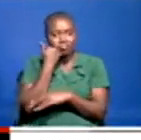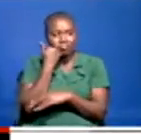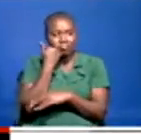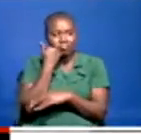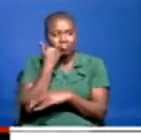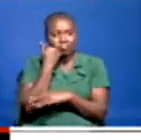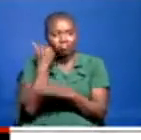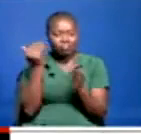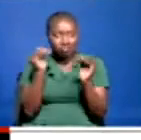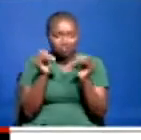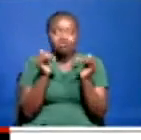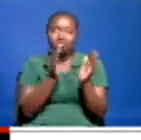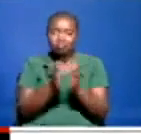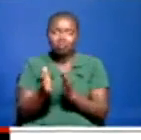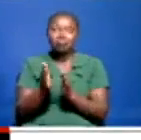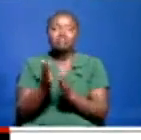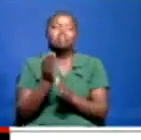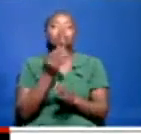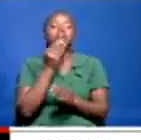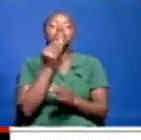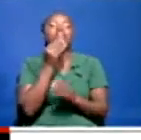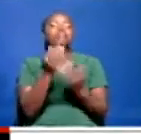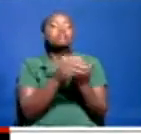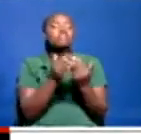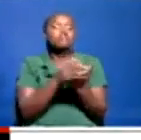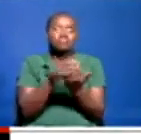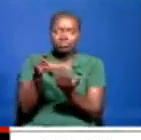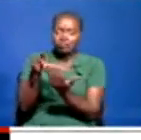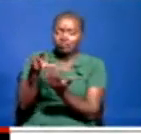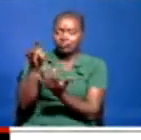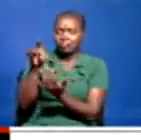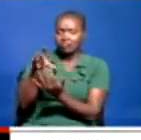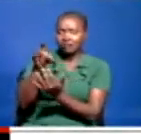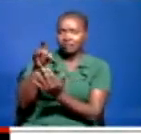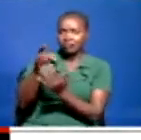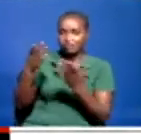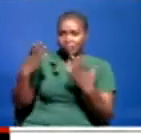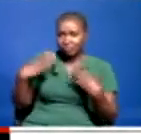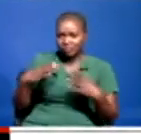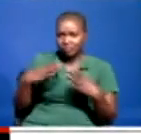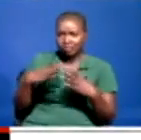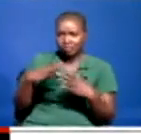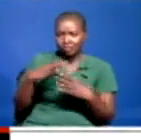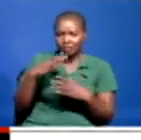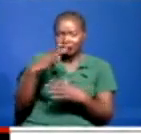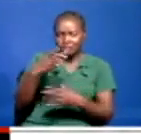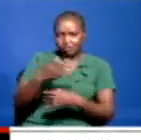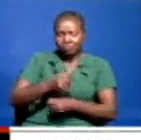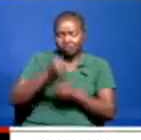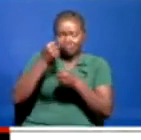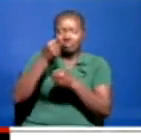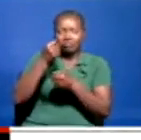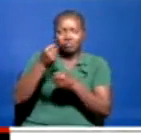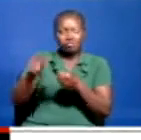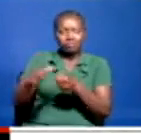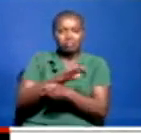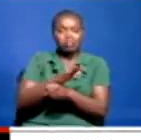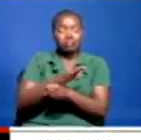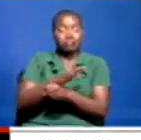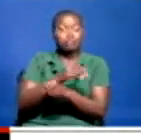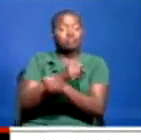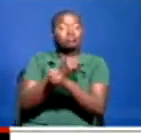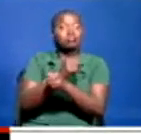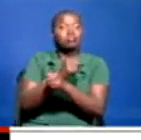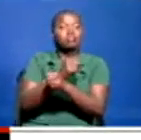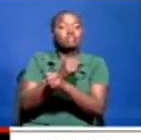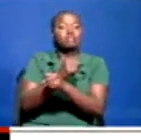mpya inaitwa Baba Care. Tuchague watu wale wataaminika kuchunga mali ya Wakenya.